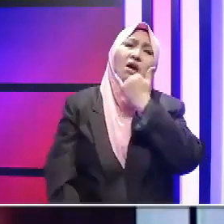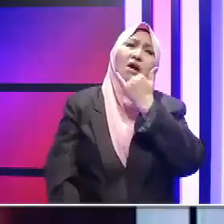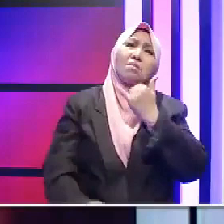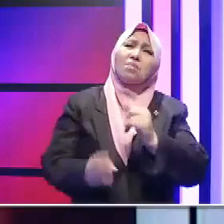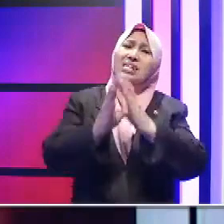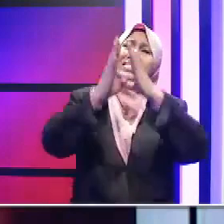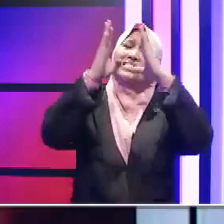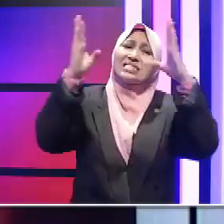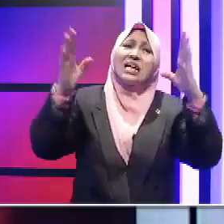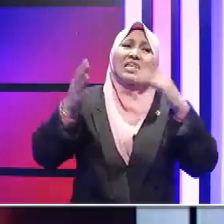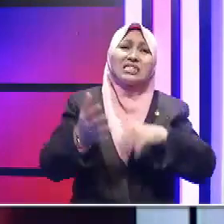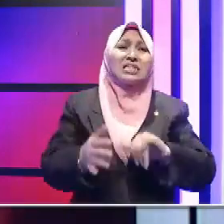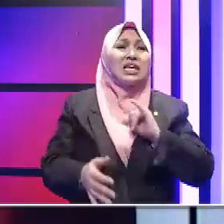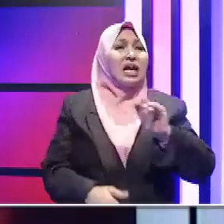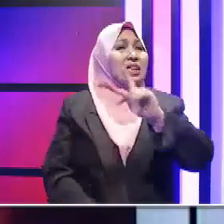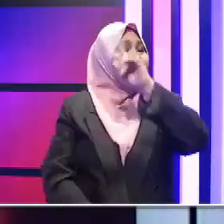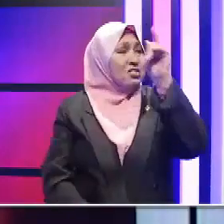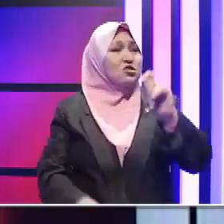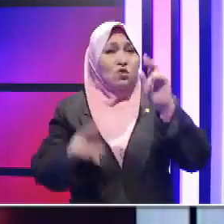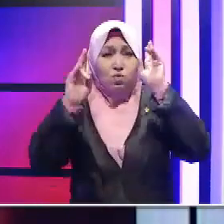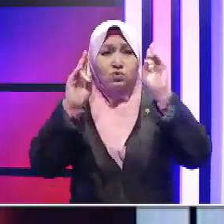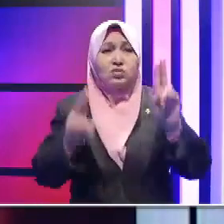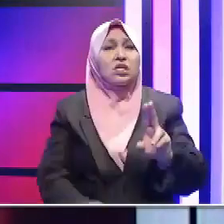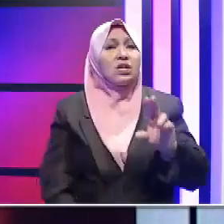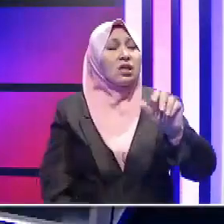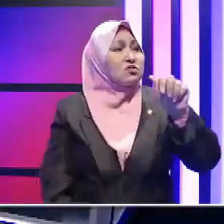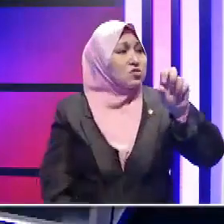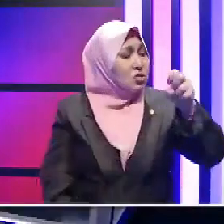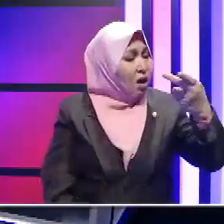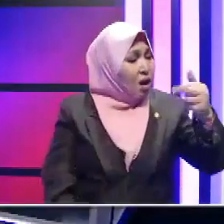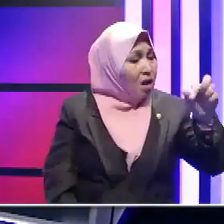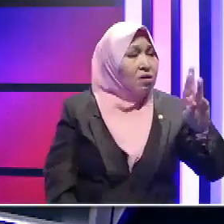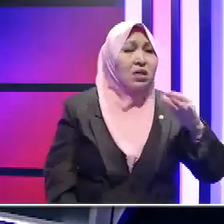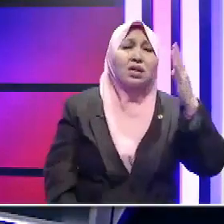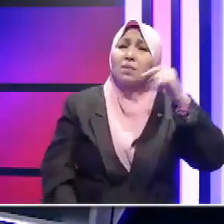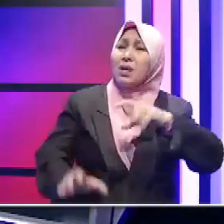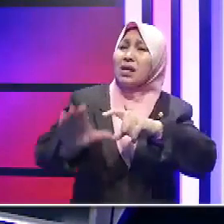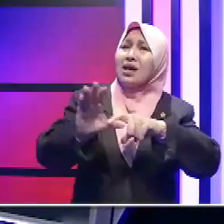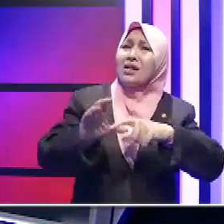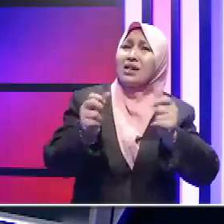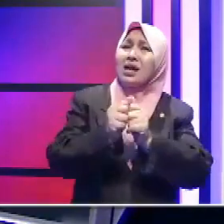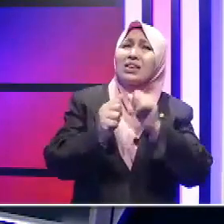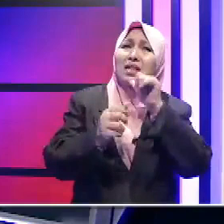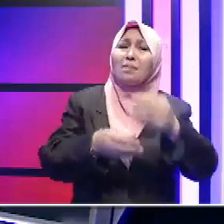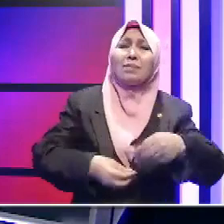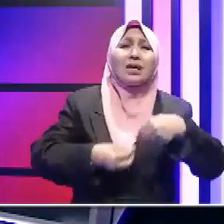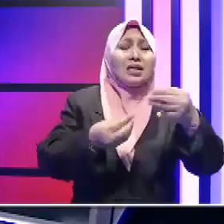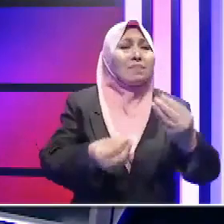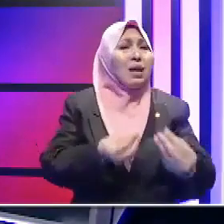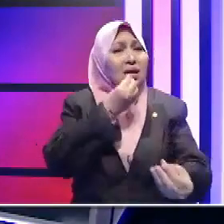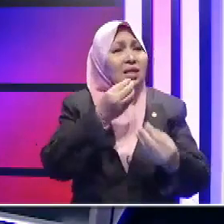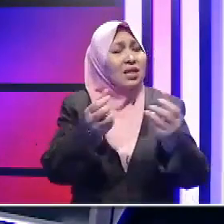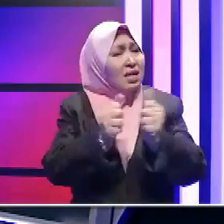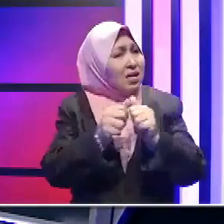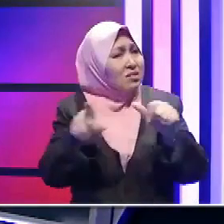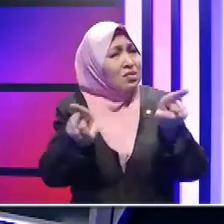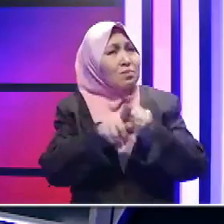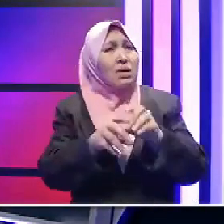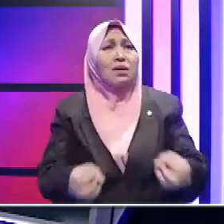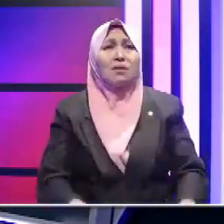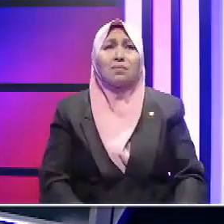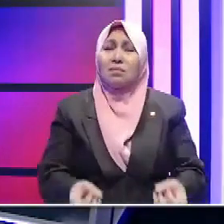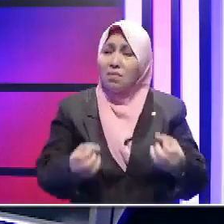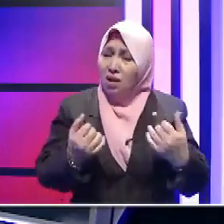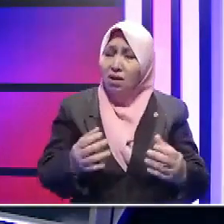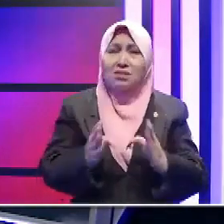hadis ini yang saya nak tanya Ustaz Jadi kenapa sebenarnya dikaitkan juga dengan orang yang tak beri makan ini dengan seakan-akan besar